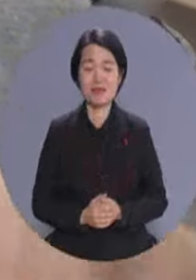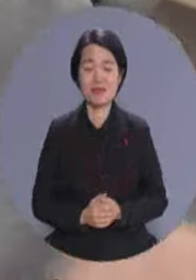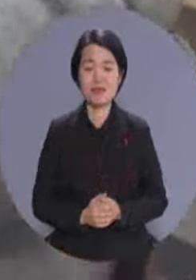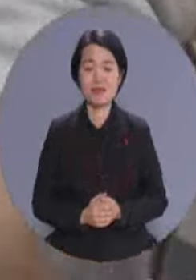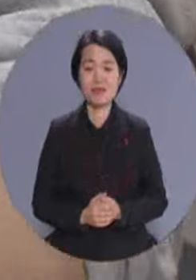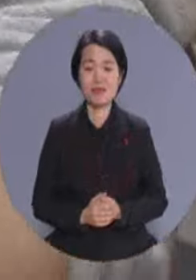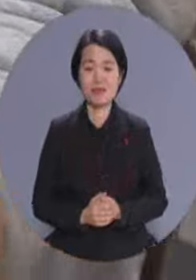김입니다